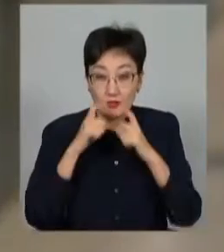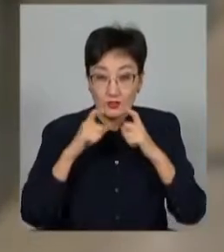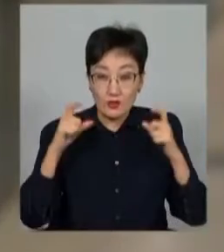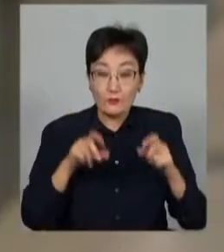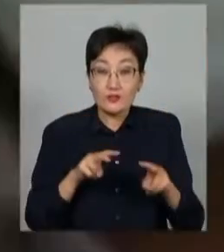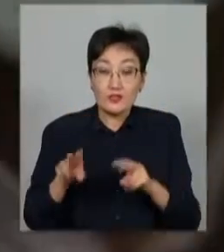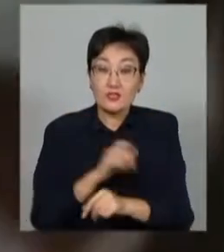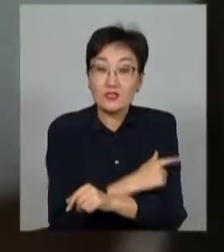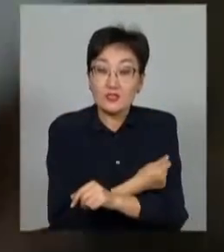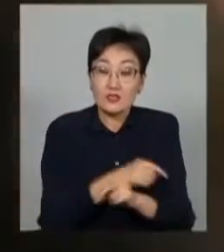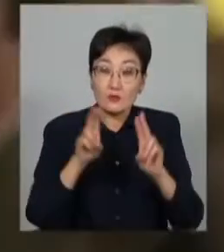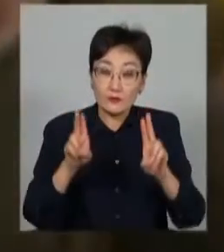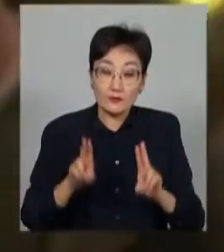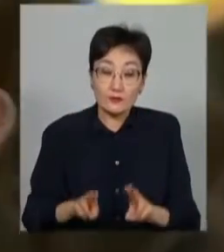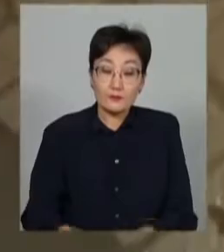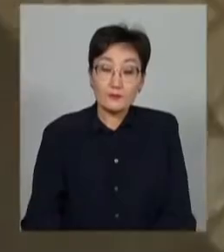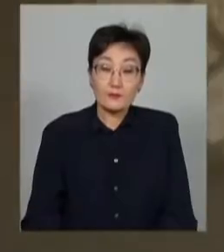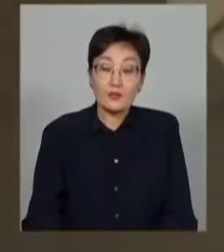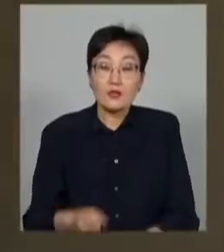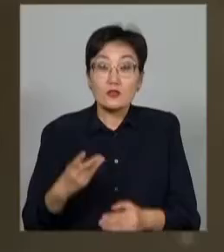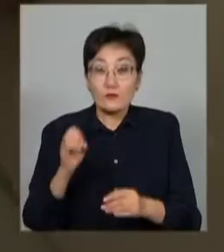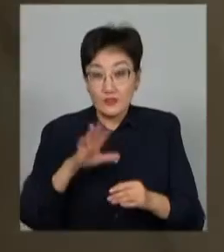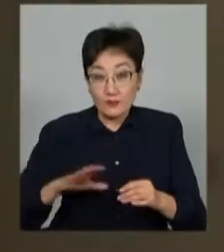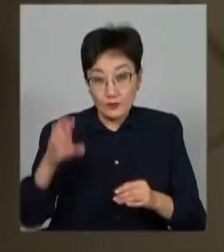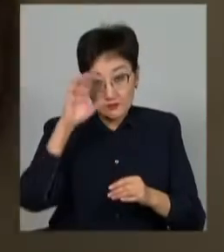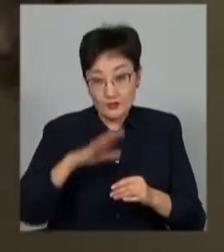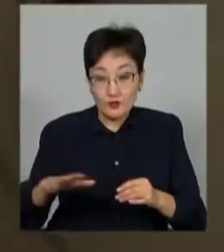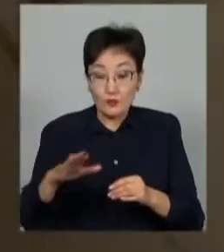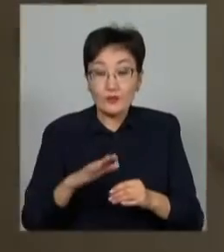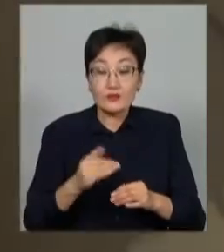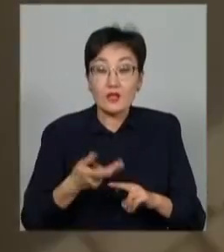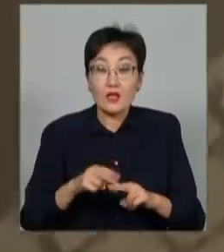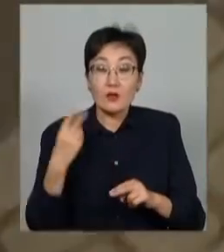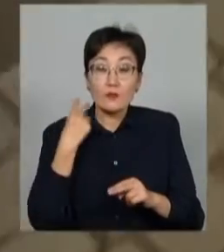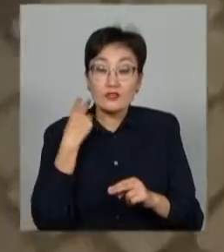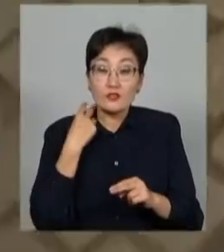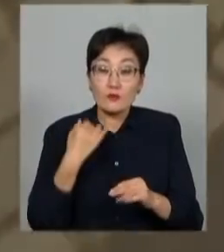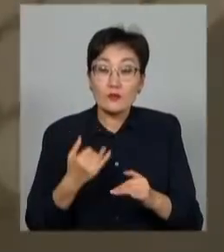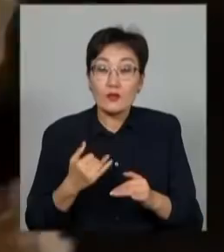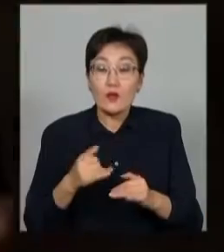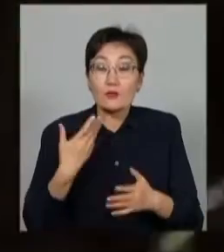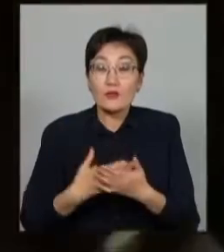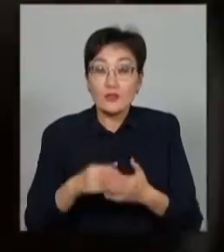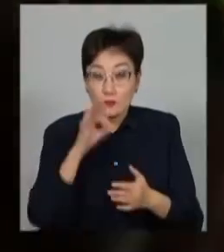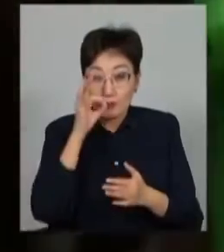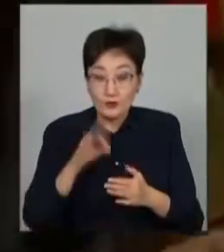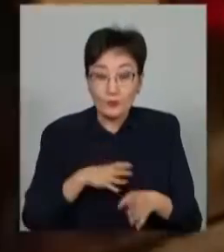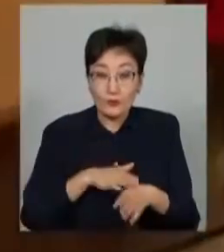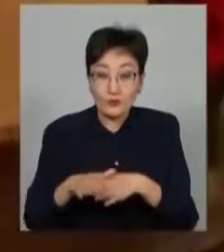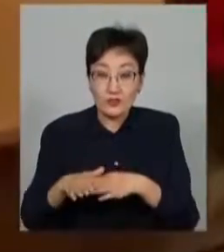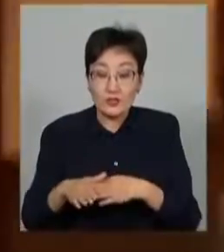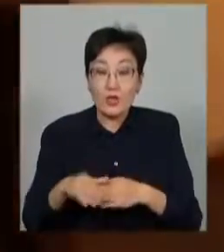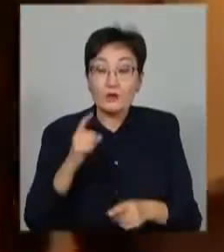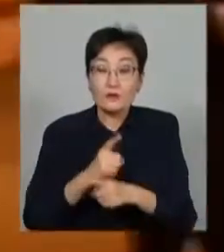соблюдение социальной дистанции некоторые европейские страны отгораживаются от великобритании к примеру германия полностью